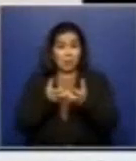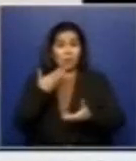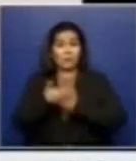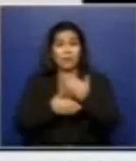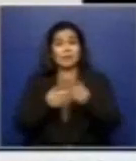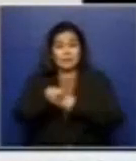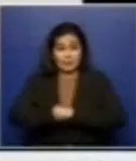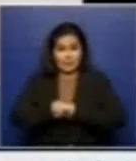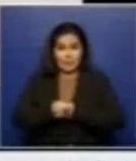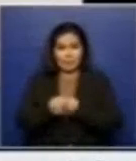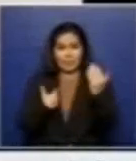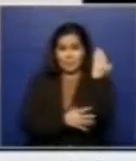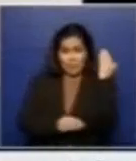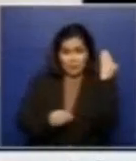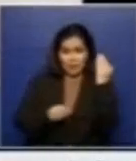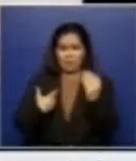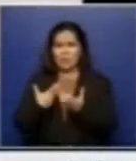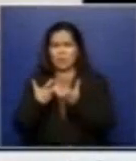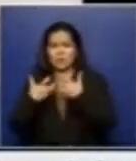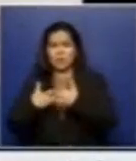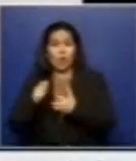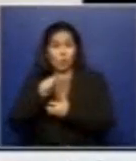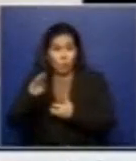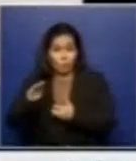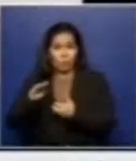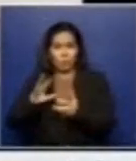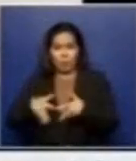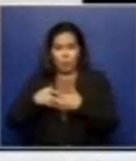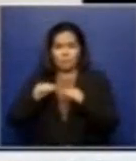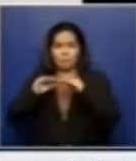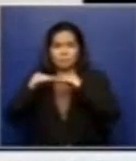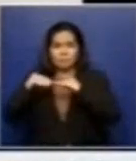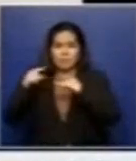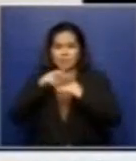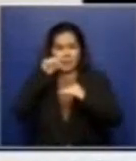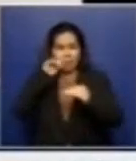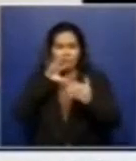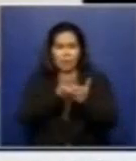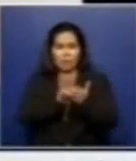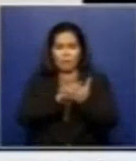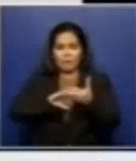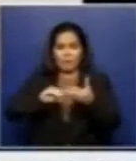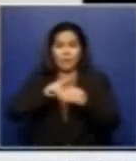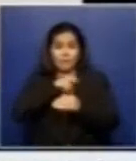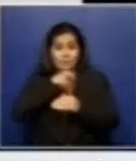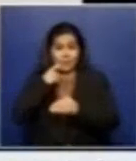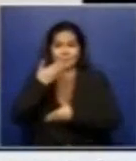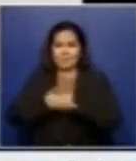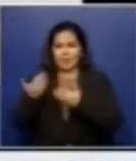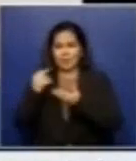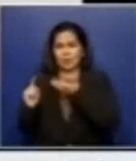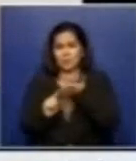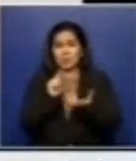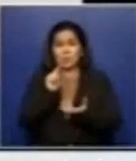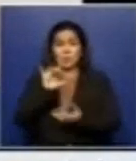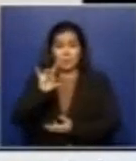มันโดยใช้แผงโซลาร์เซลล์มีเครื่องอบข้าวให้ข้าวหายเปียกก่อนเอาไปขายโรงสีจากเคยขายกิโลละ